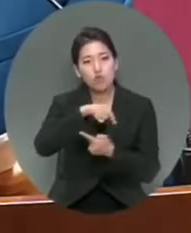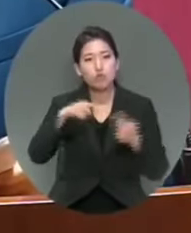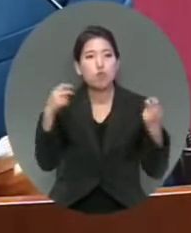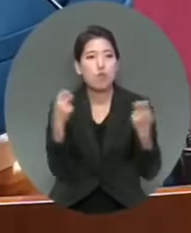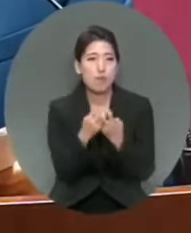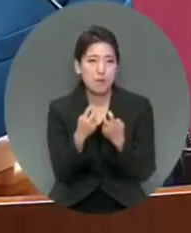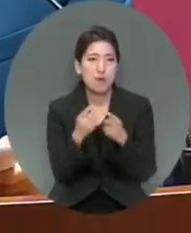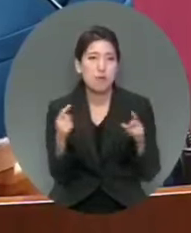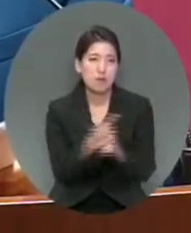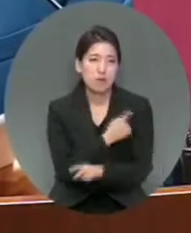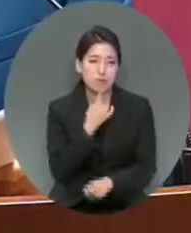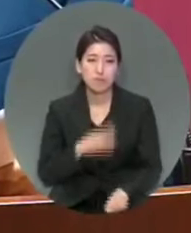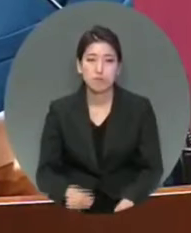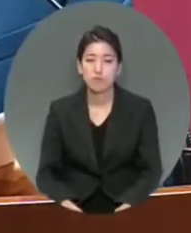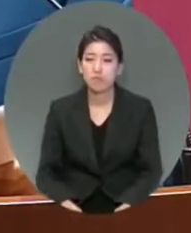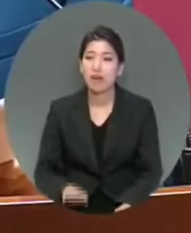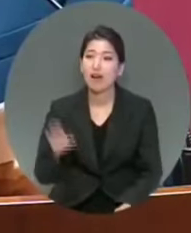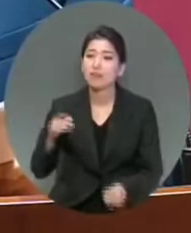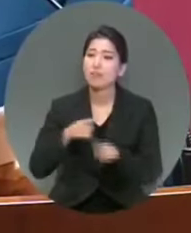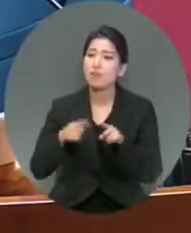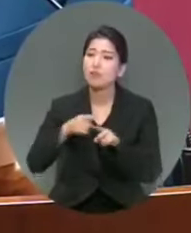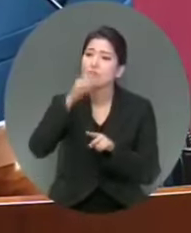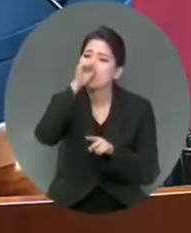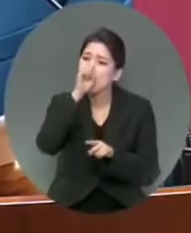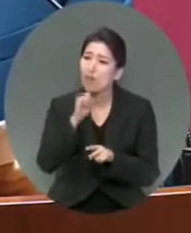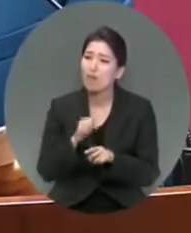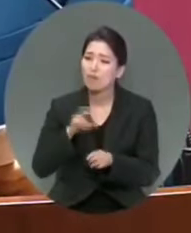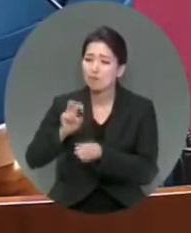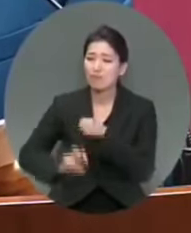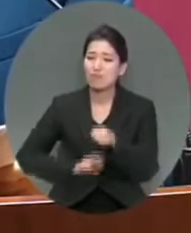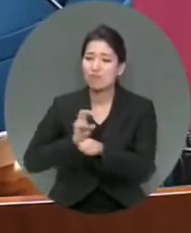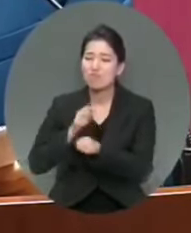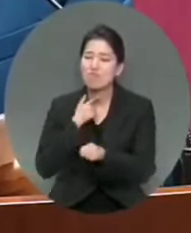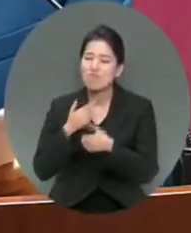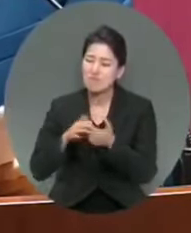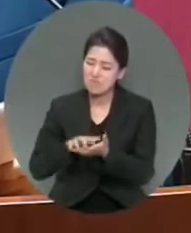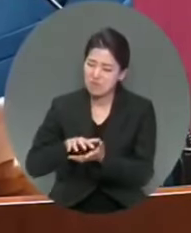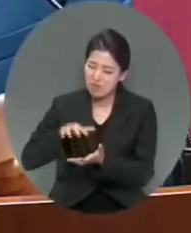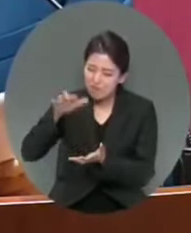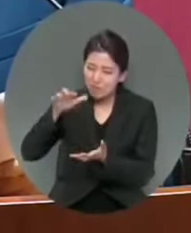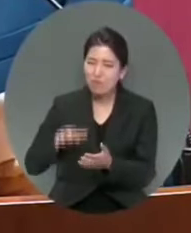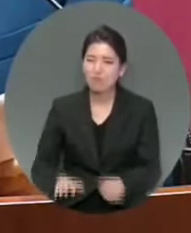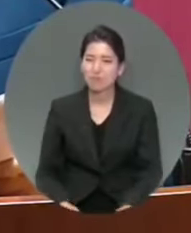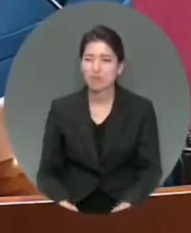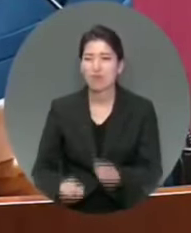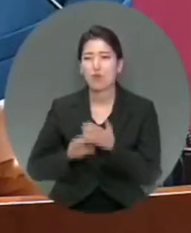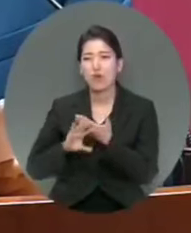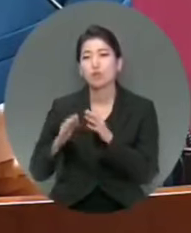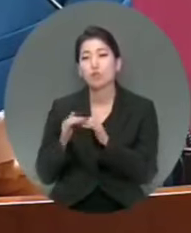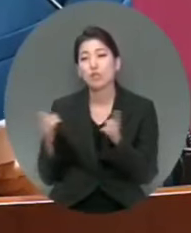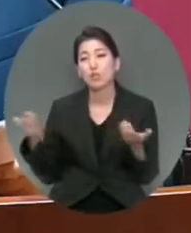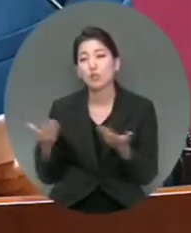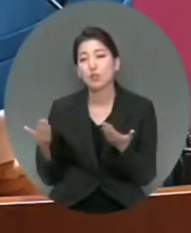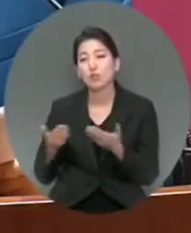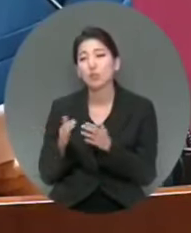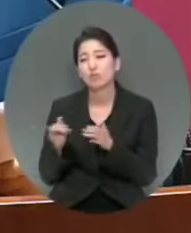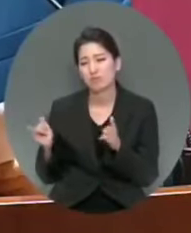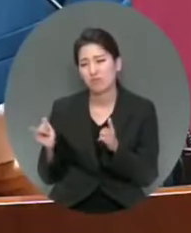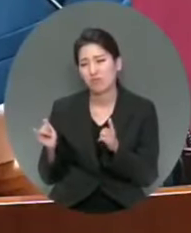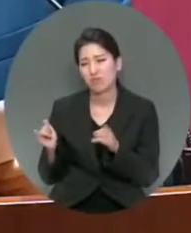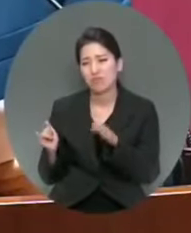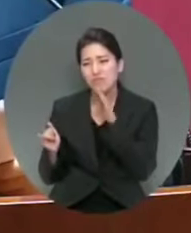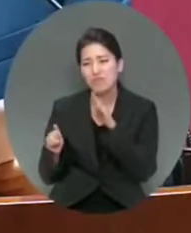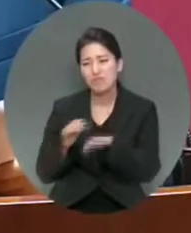변경한 겁니다. 아니, 이렇게 평가도 좋은데 지난 20년간의 노하우도 있고 정말 많은 외국인 노동자들에 대해서